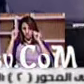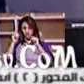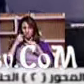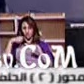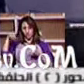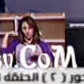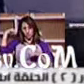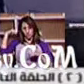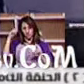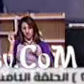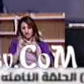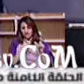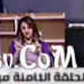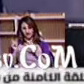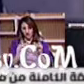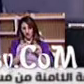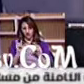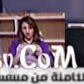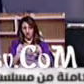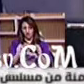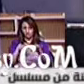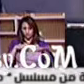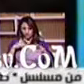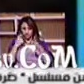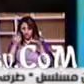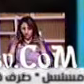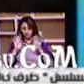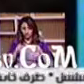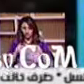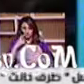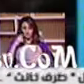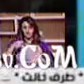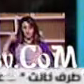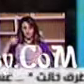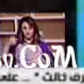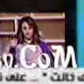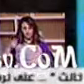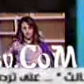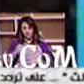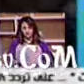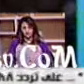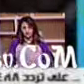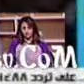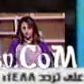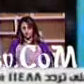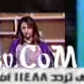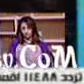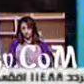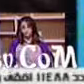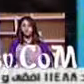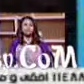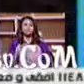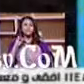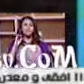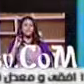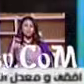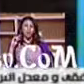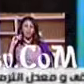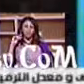الدفاع معانا تليفون الزميل محمد العتر استاذ محمد اهلا بيك استاذ